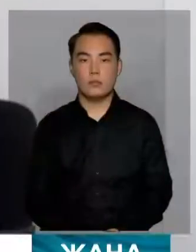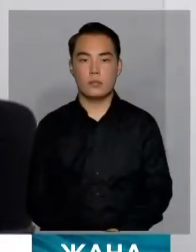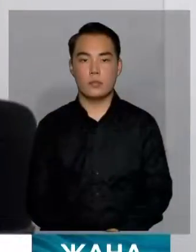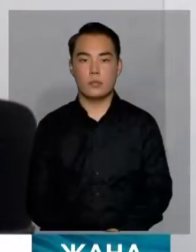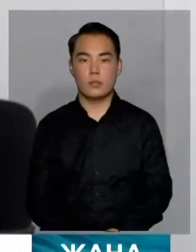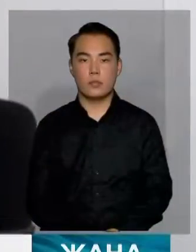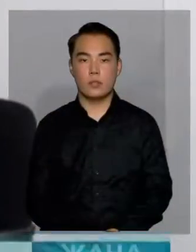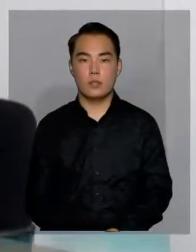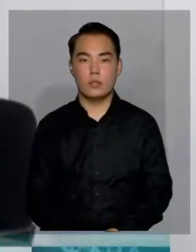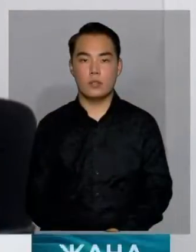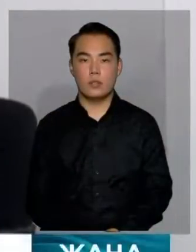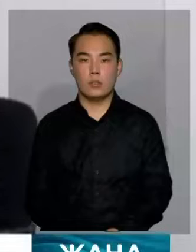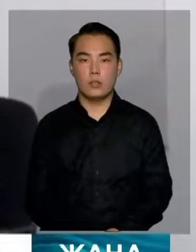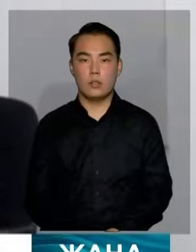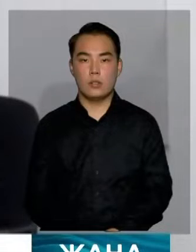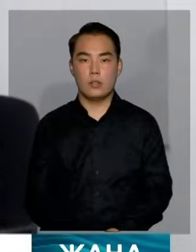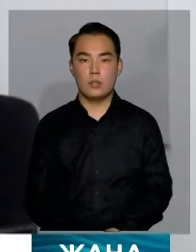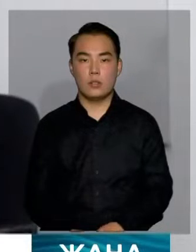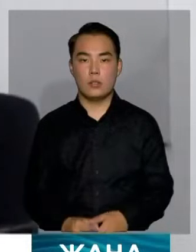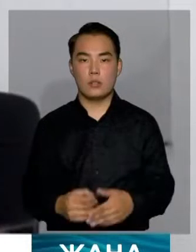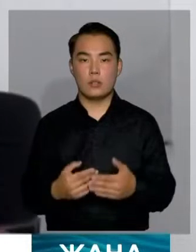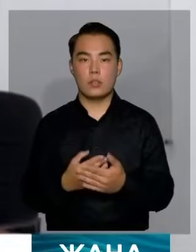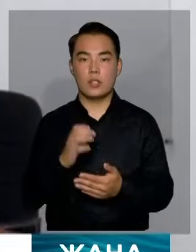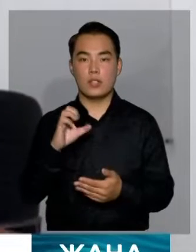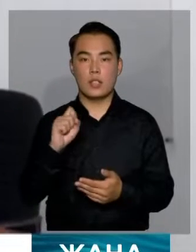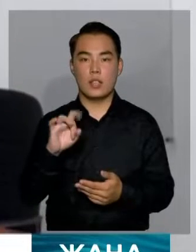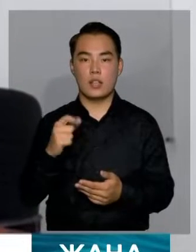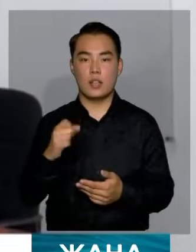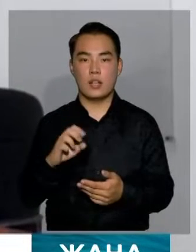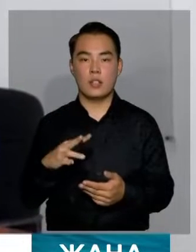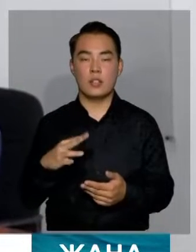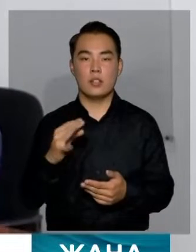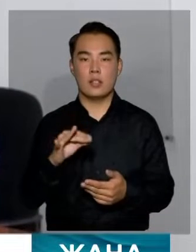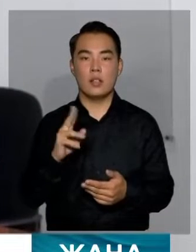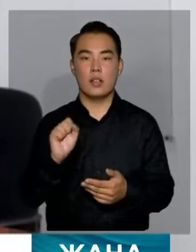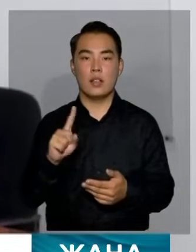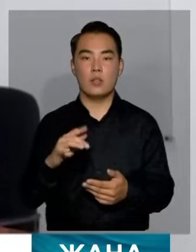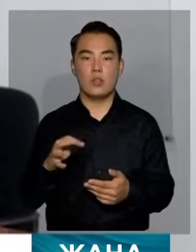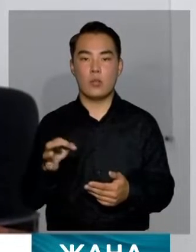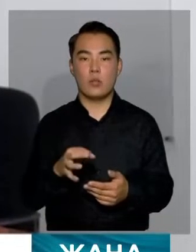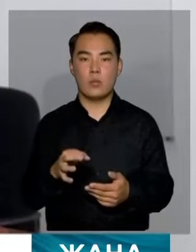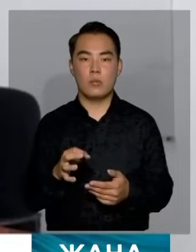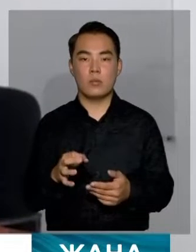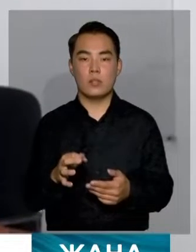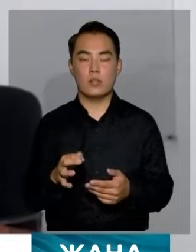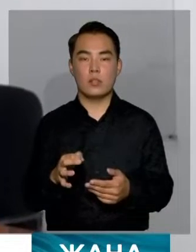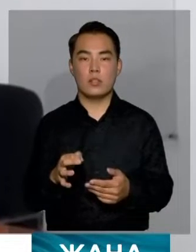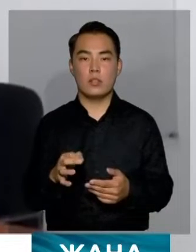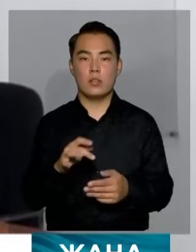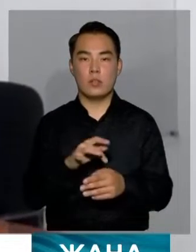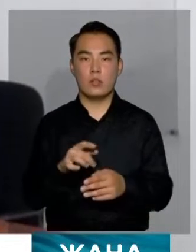Түнімен жауған жауын салдарынан Сарағаш, Қазығұрт, Бәйдібек аудандарында тұрғын үй ауларына су кіру жағдайлары орын